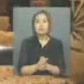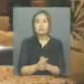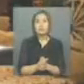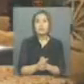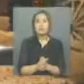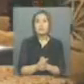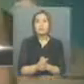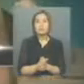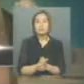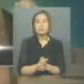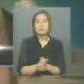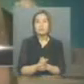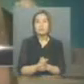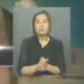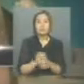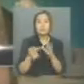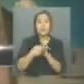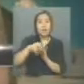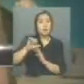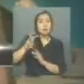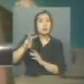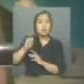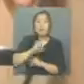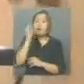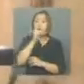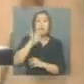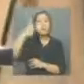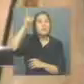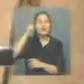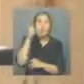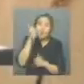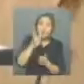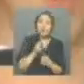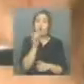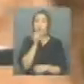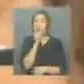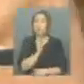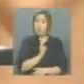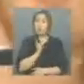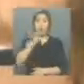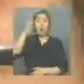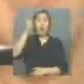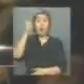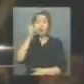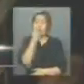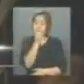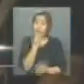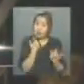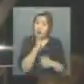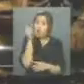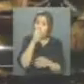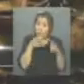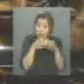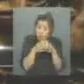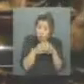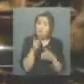ส่วน Taylor Swift ได้รางวัลเพลงคันทรียอดเยี่ยมและศิลปินเดี่ยวคันทรียอดเยี่ยมจากเพลง Mean และรางวัลศิลปินกลุ่มป๊อปยอดเยี่ย